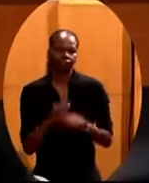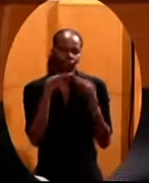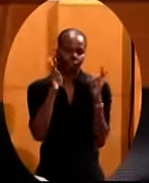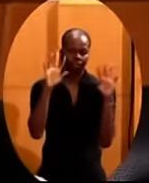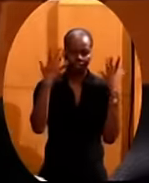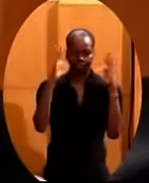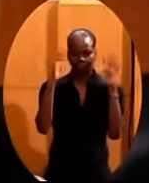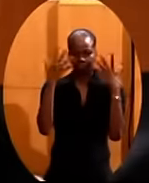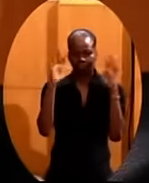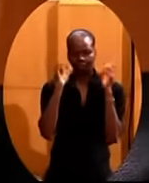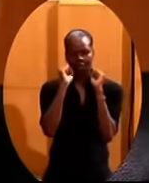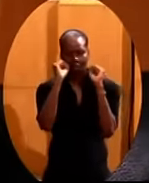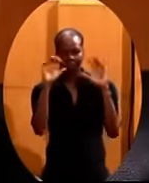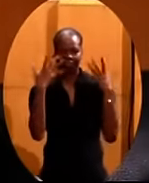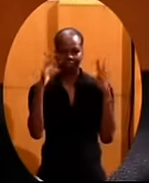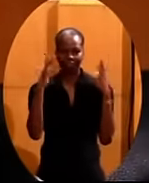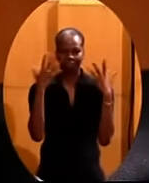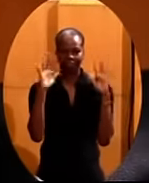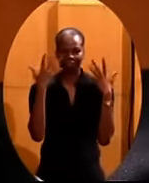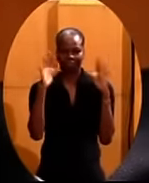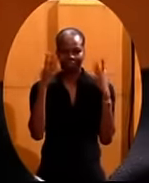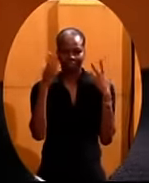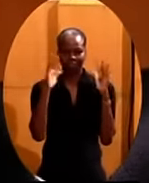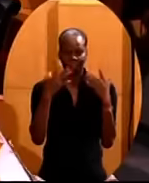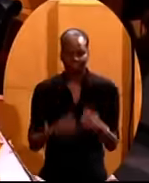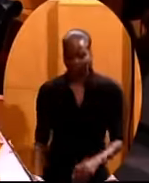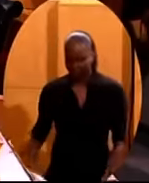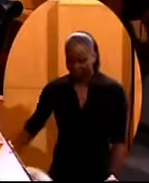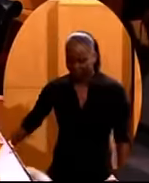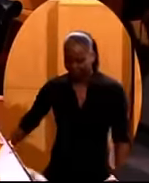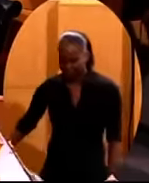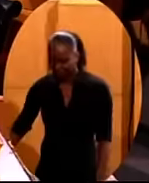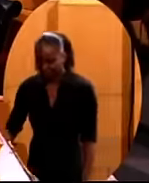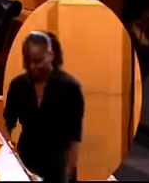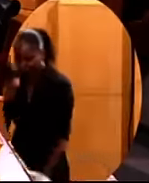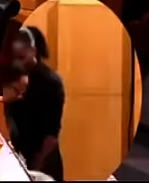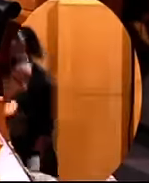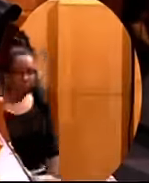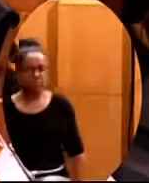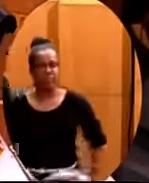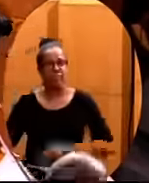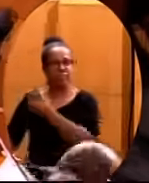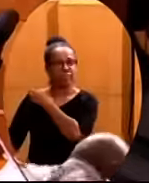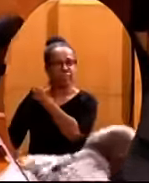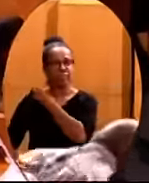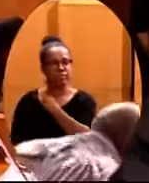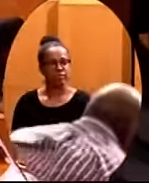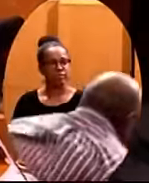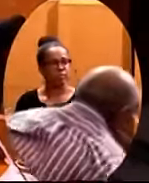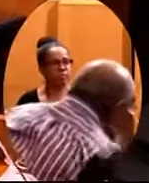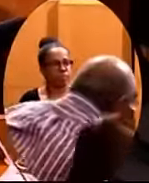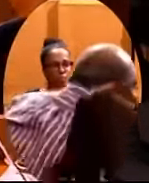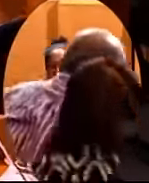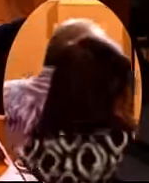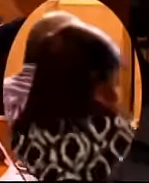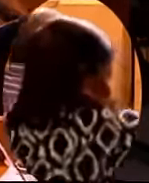33 pas une voix donc de la majorité n'a manqué pour cette élection d'Alfred mariean à la tête du